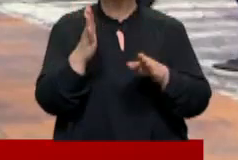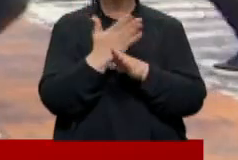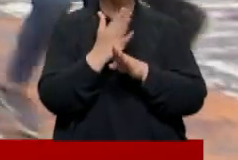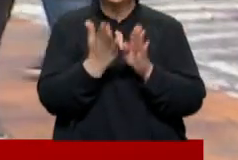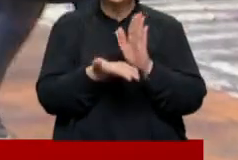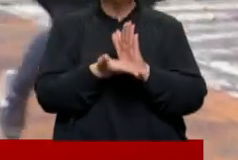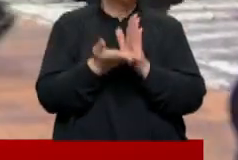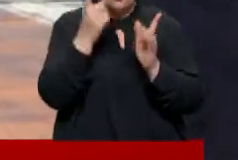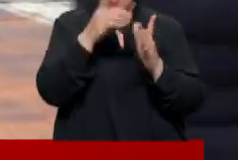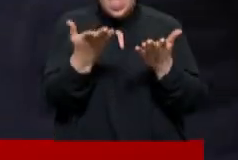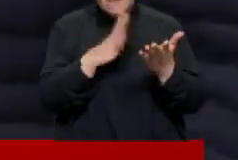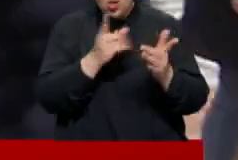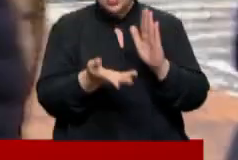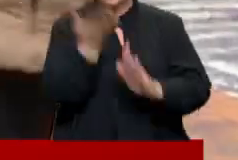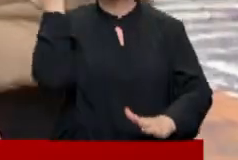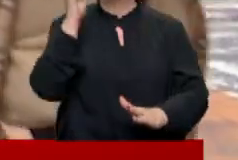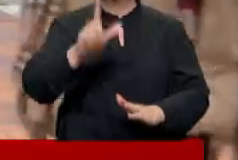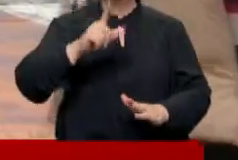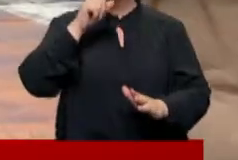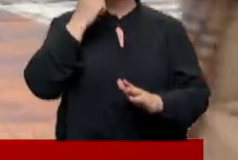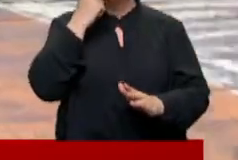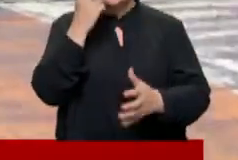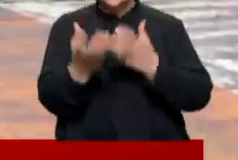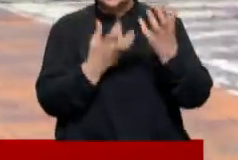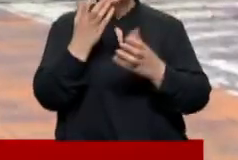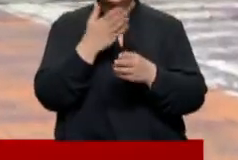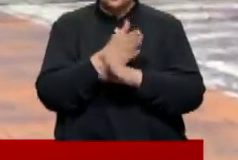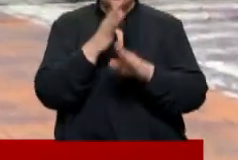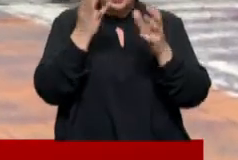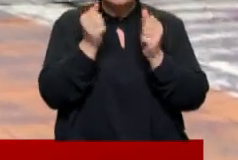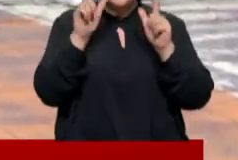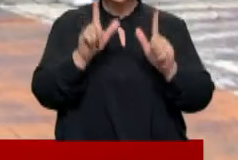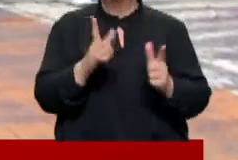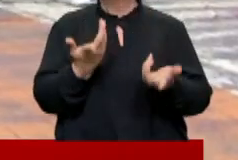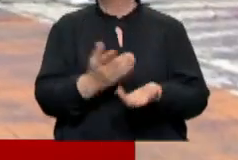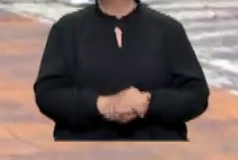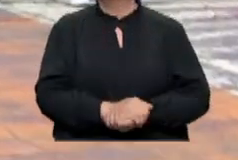nedenlerini ortadan kaldırmak lazım. Yani devletin kaynaklarını doğru kullanmak lazım.